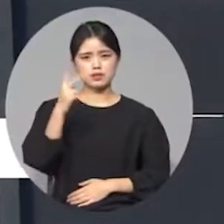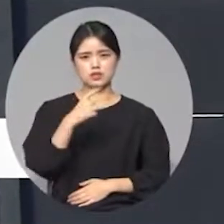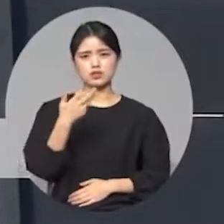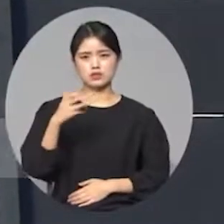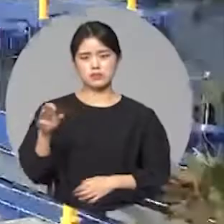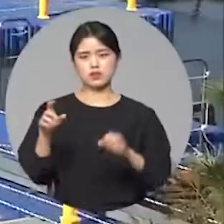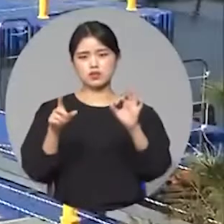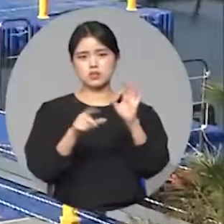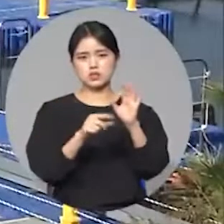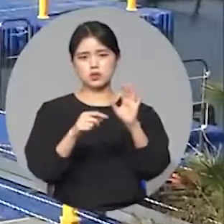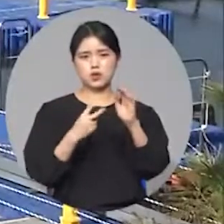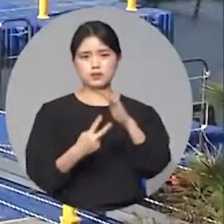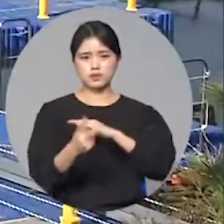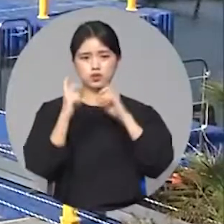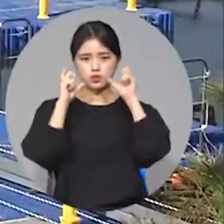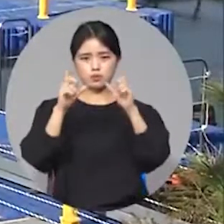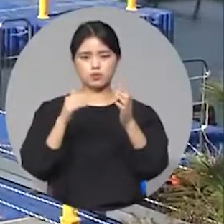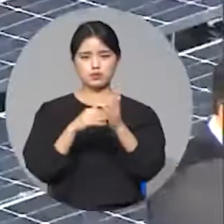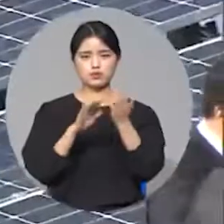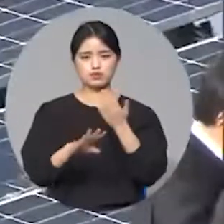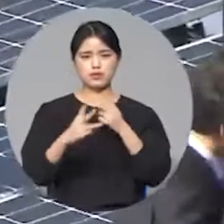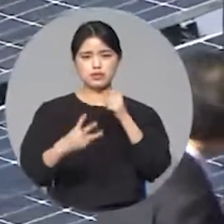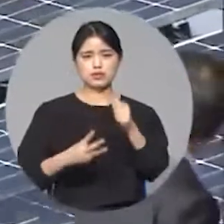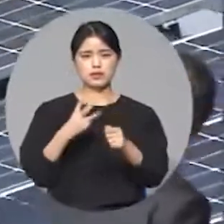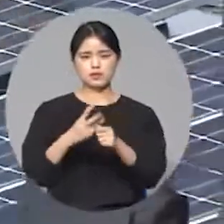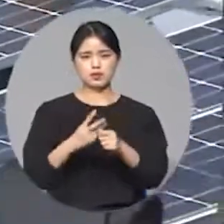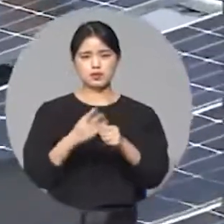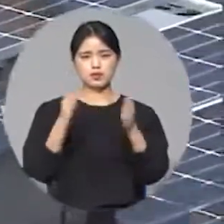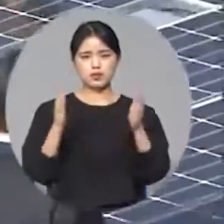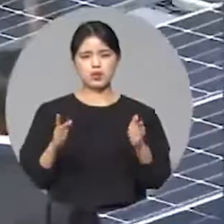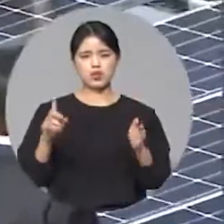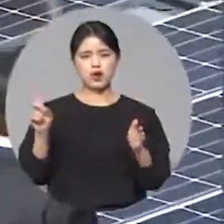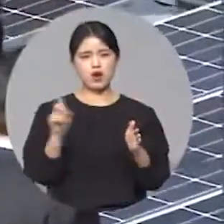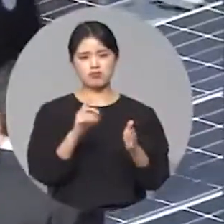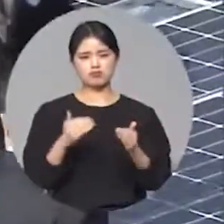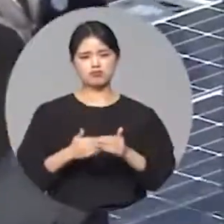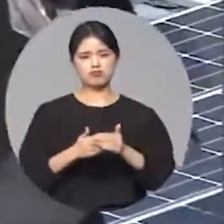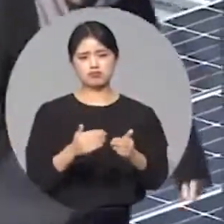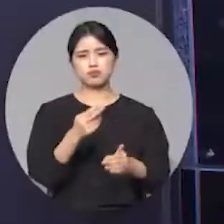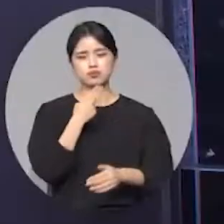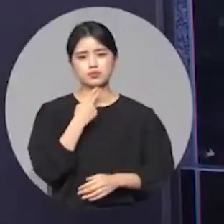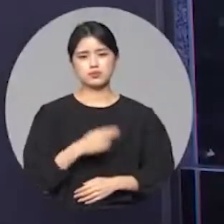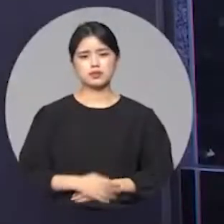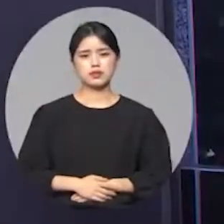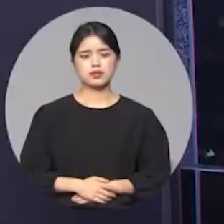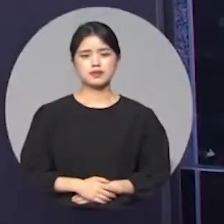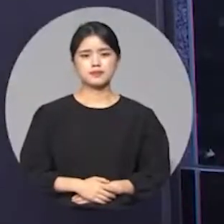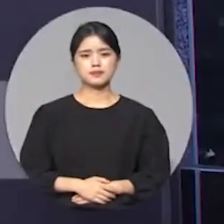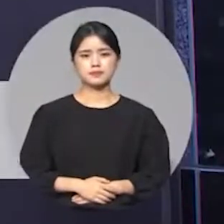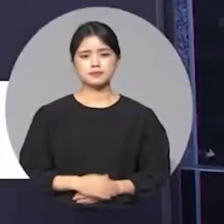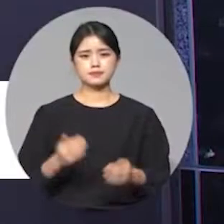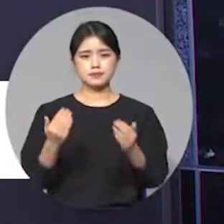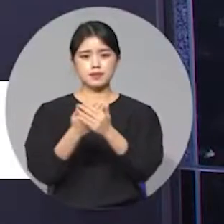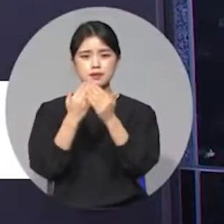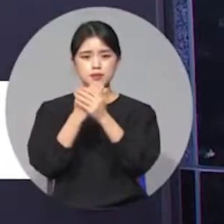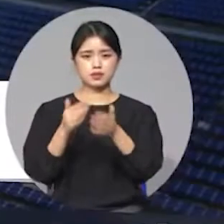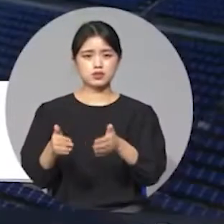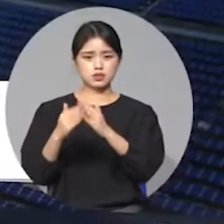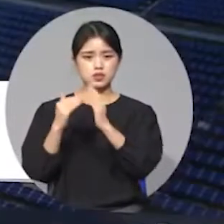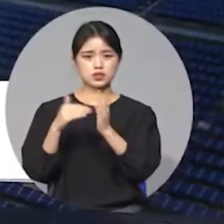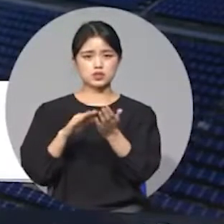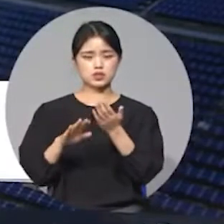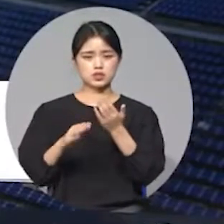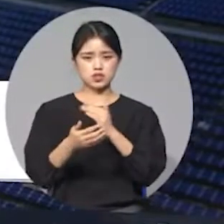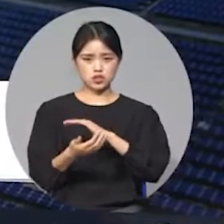2018년 10월 비전 선포 이후 3년이 지난 지금까지 아무런 진척이 없습니다. 발전 장비 설치에 앞서